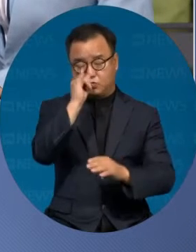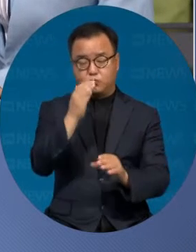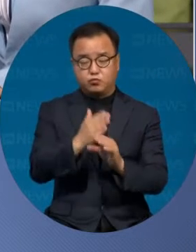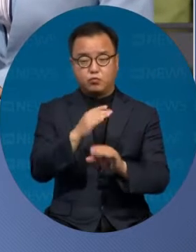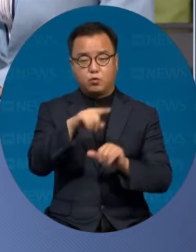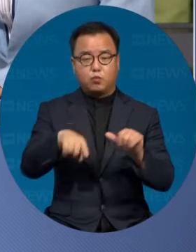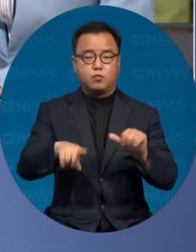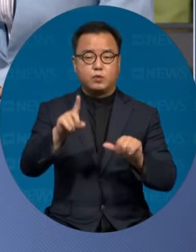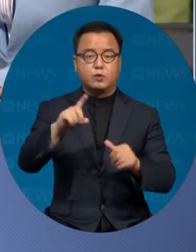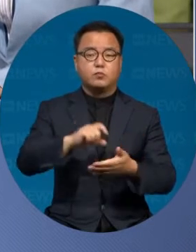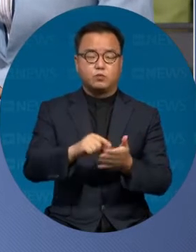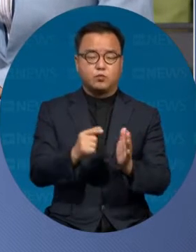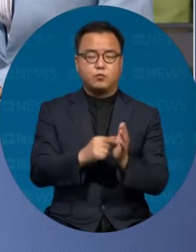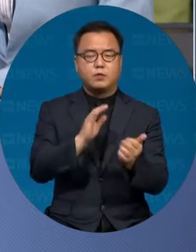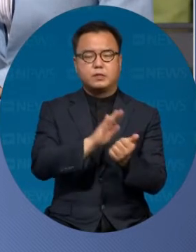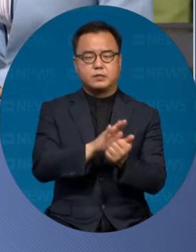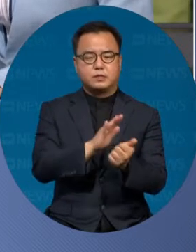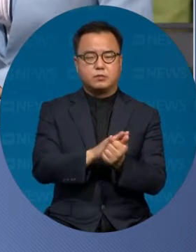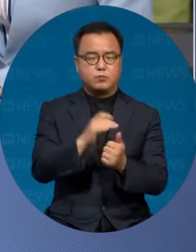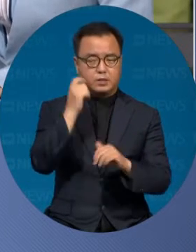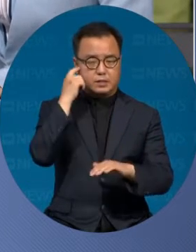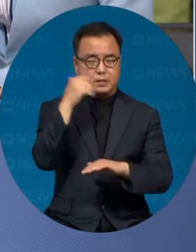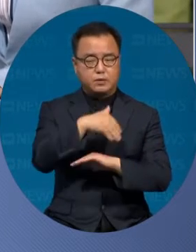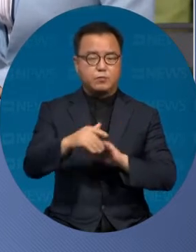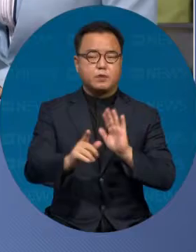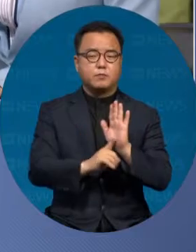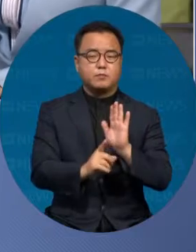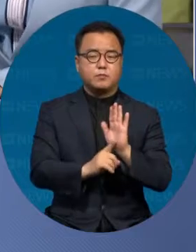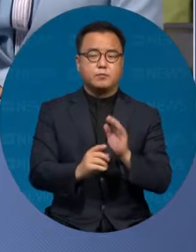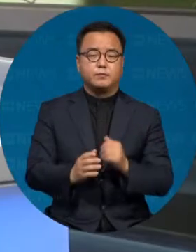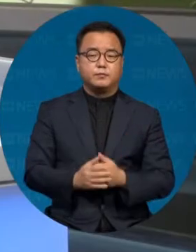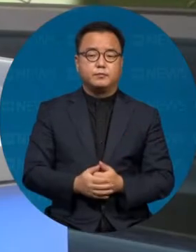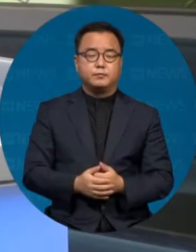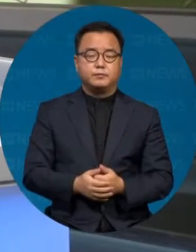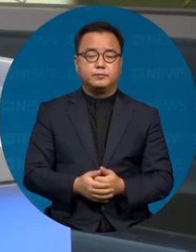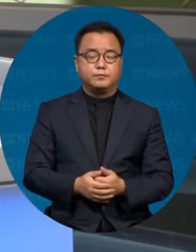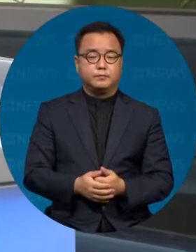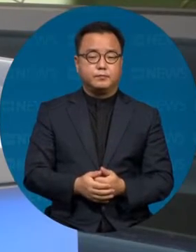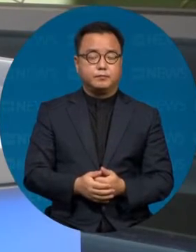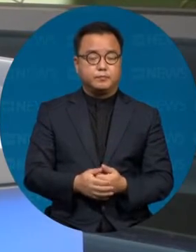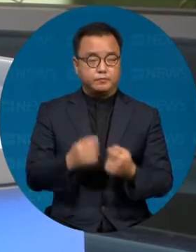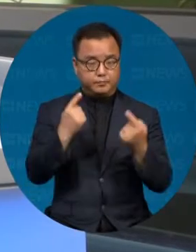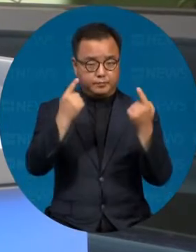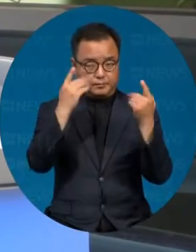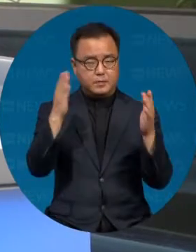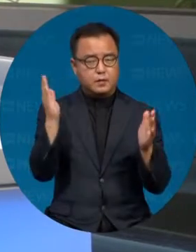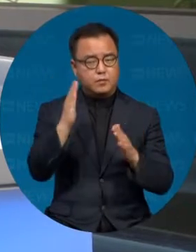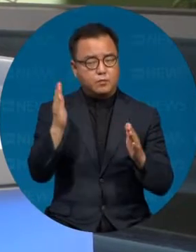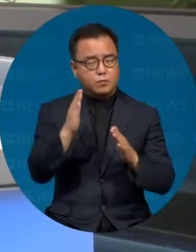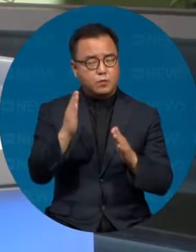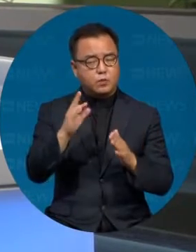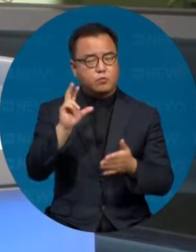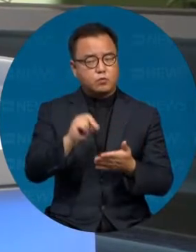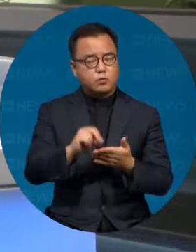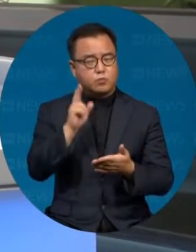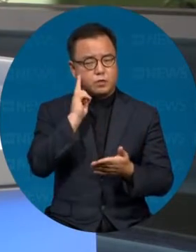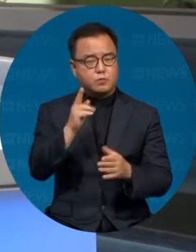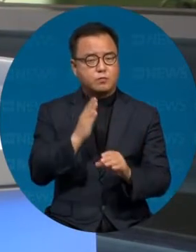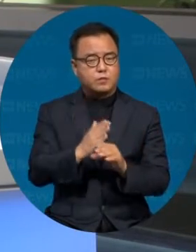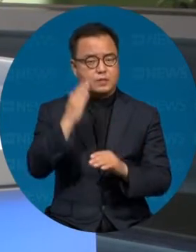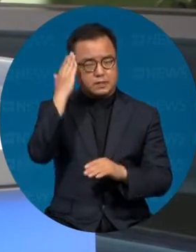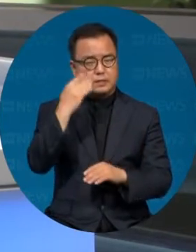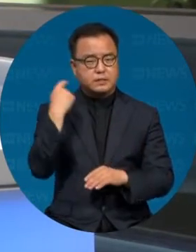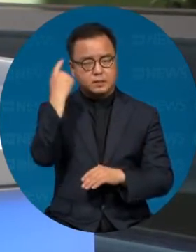5분의 1가량이 지원책을 내놓고 있는 상태입니다. 네, 이렇게 대학생들의 채무 문제가 심각해지면서 흑인 대학뿐만이